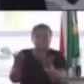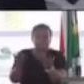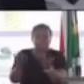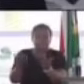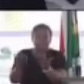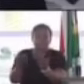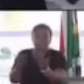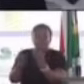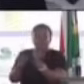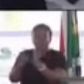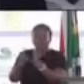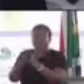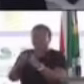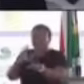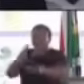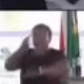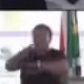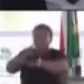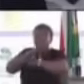Ingonyama endala